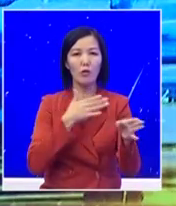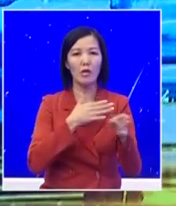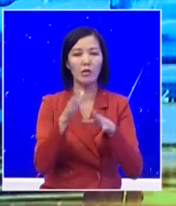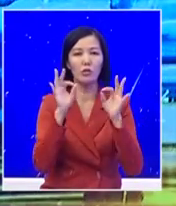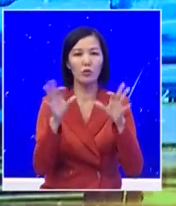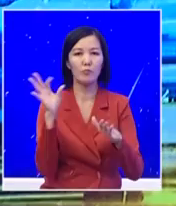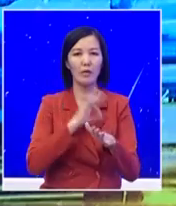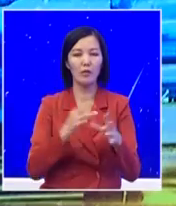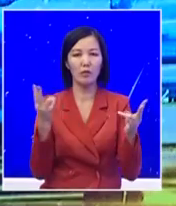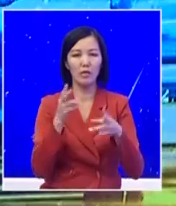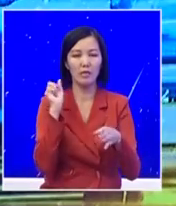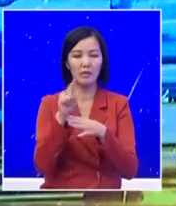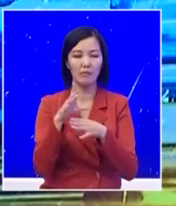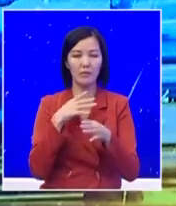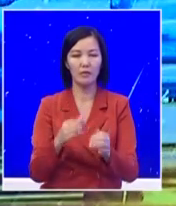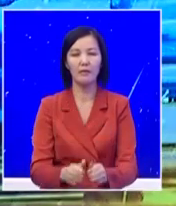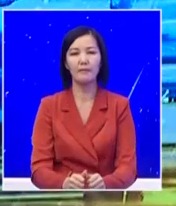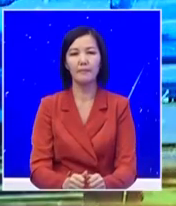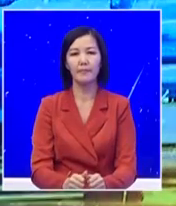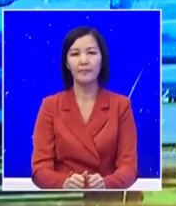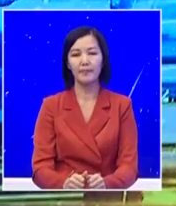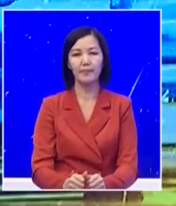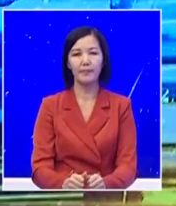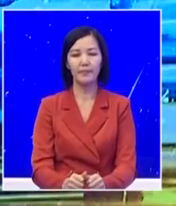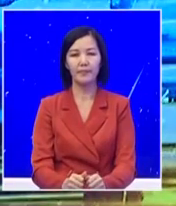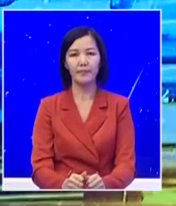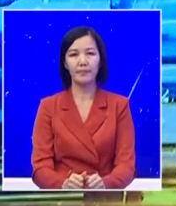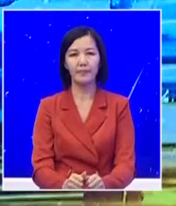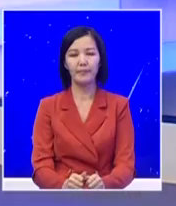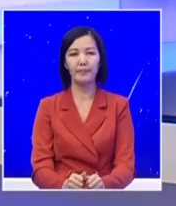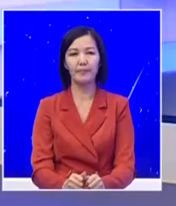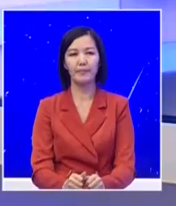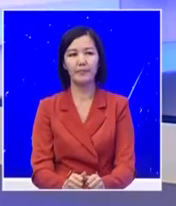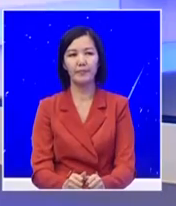бөлінген қаржыны тиімді пайдалану қажеттігін тапсырды.